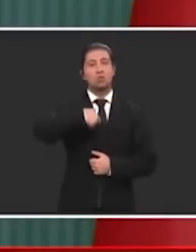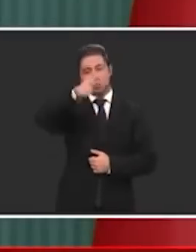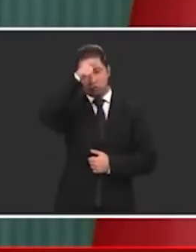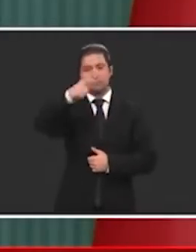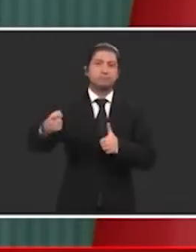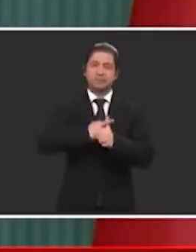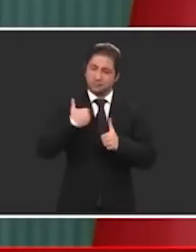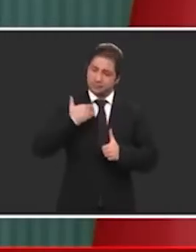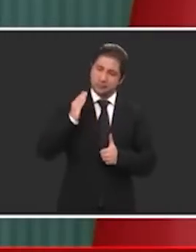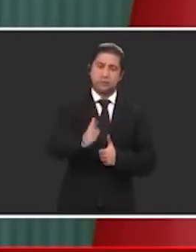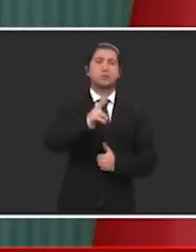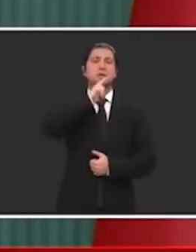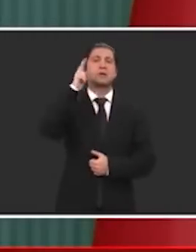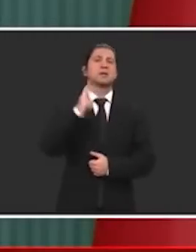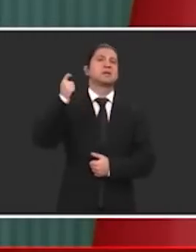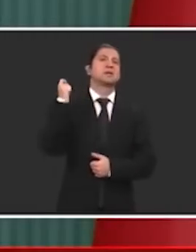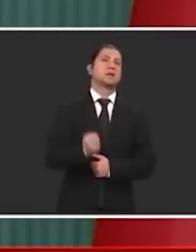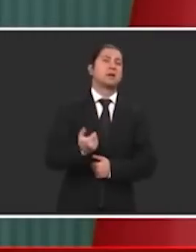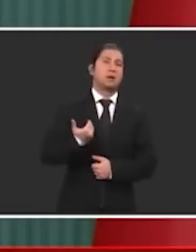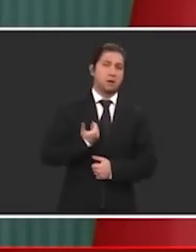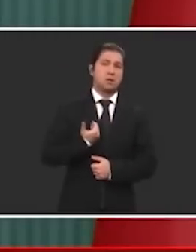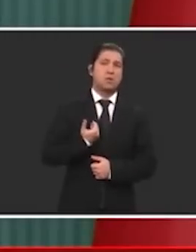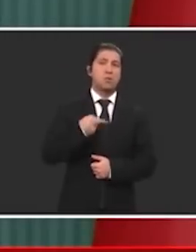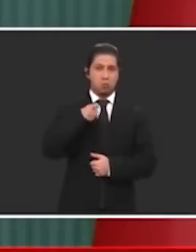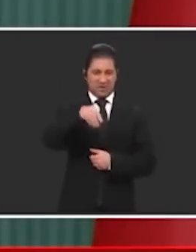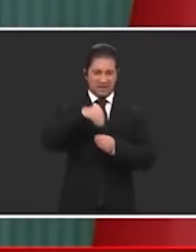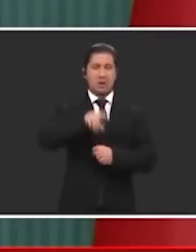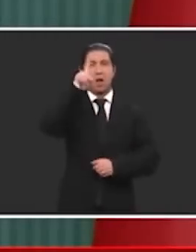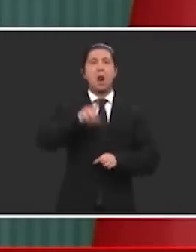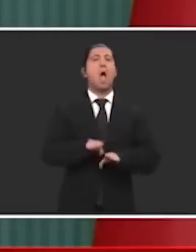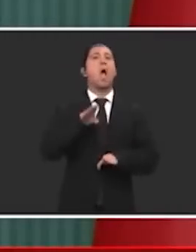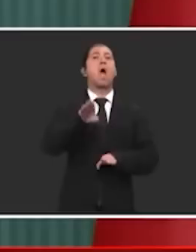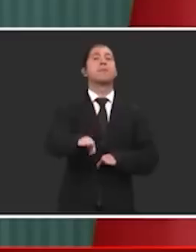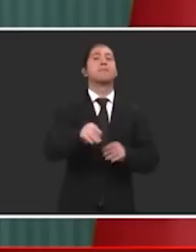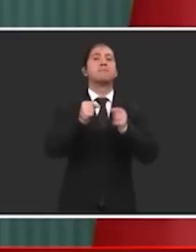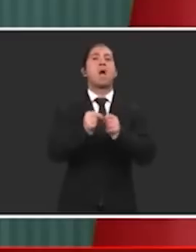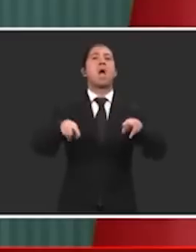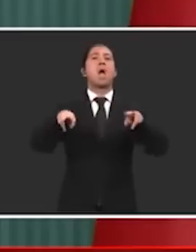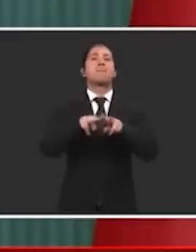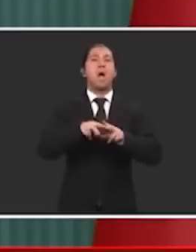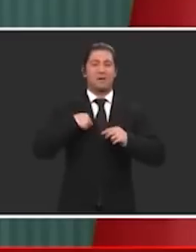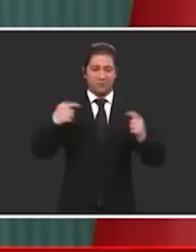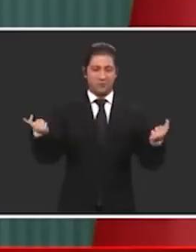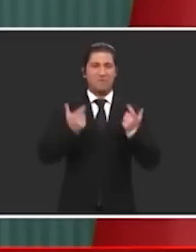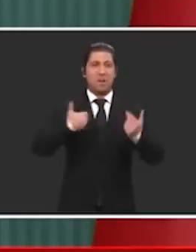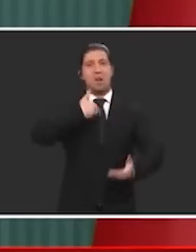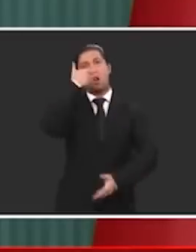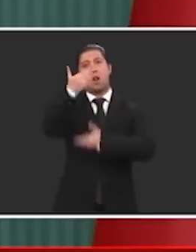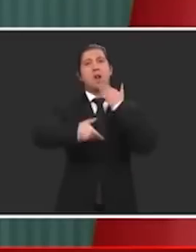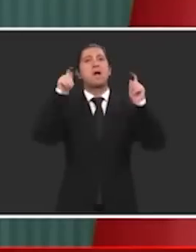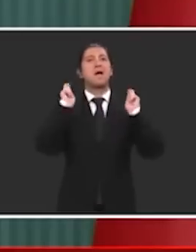yapmakta kararlıyız. Bu yönde ilk adımımızı Birleşmiş Milletler kürsüsünden